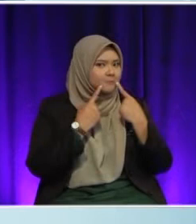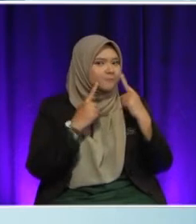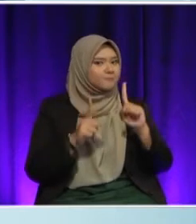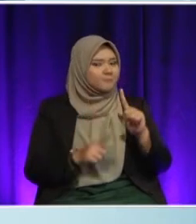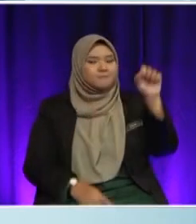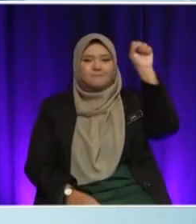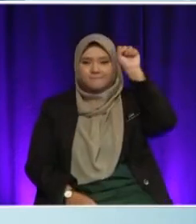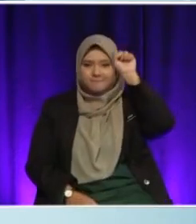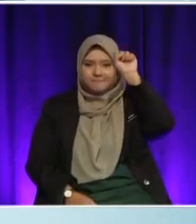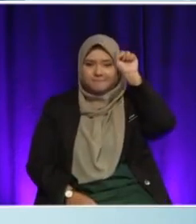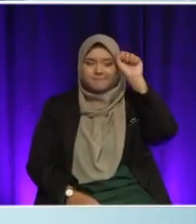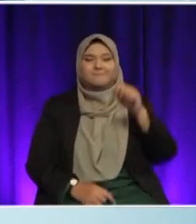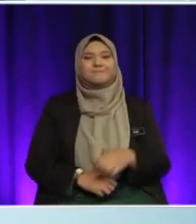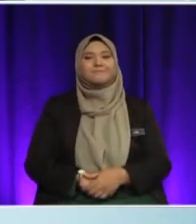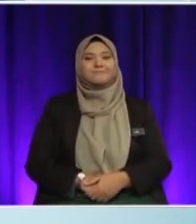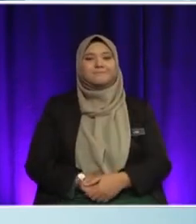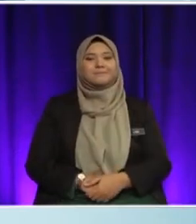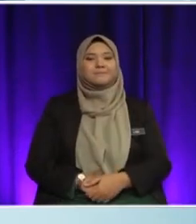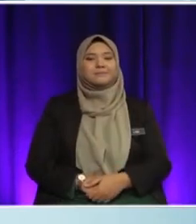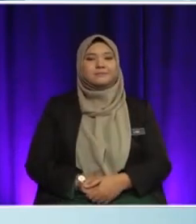yang pertama tadi